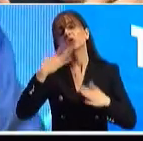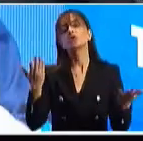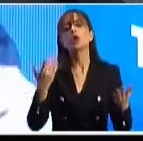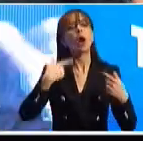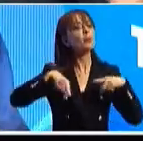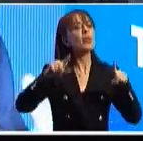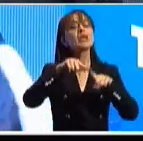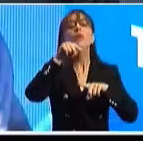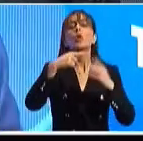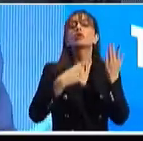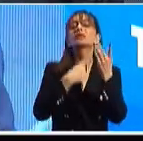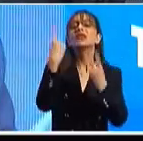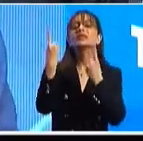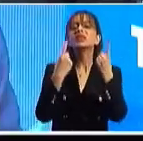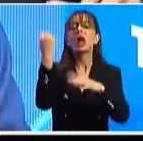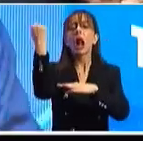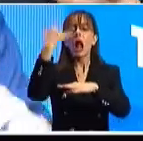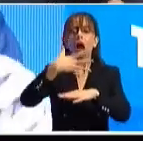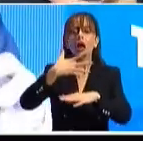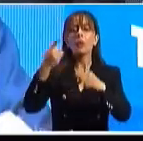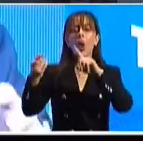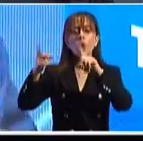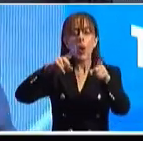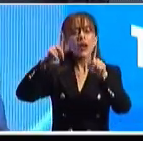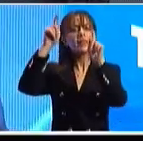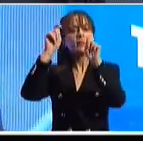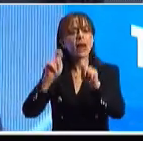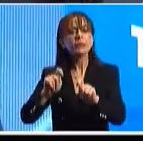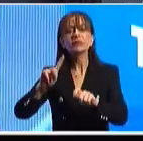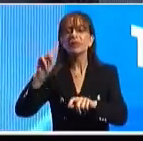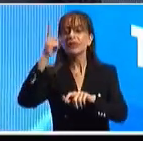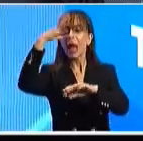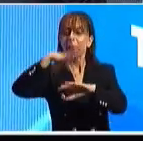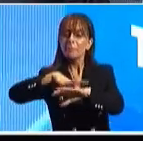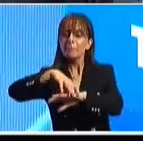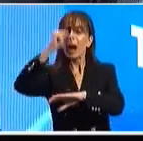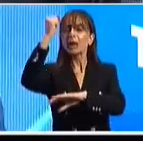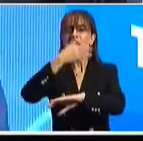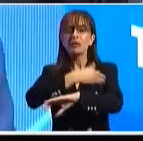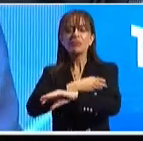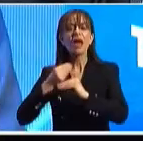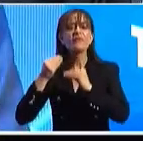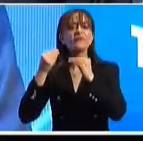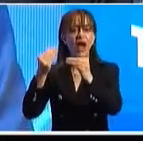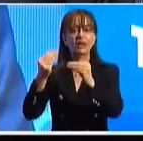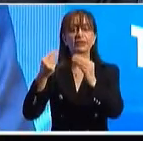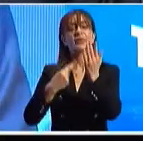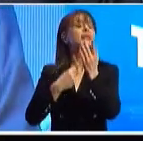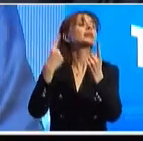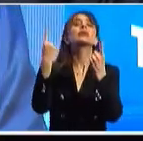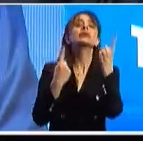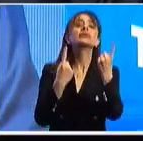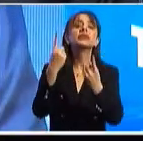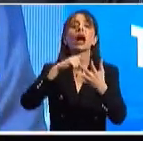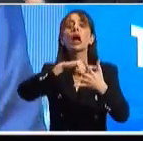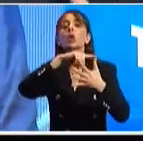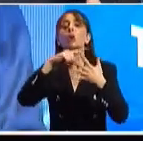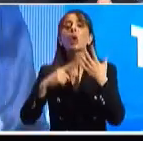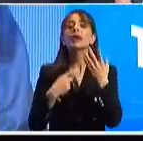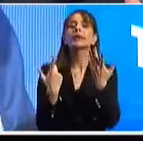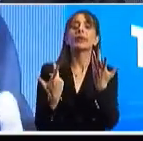bu dijital verilerle yönettiğimiz ve tek merkezden bu hizmeti sunduğumuz bir dijital yönetim ağını